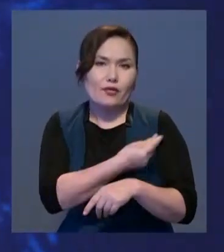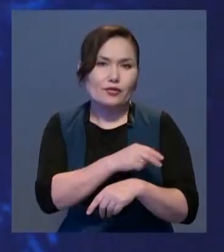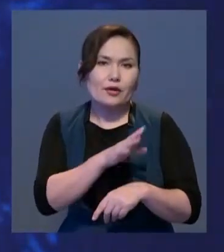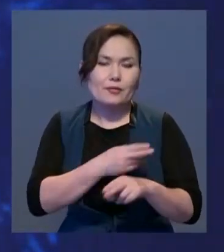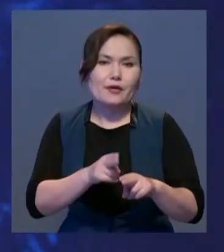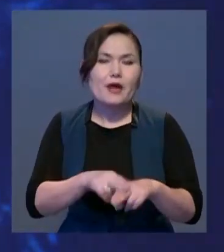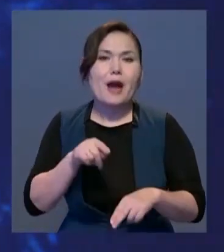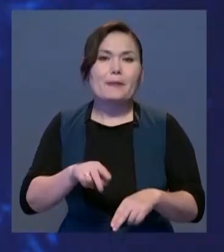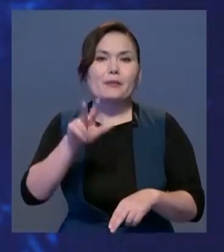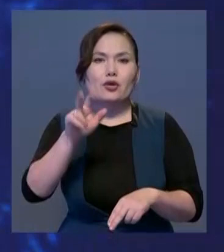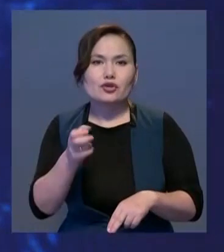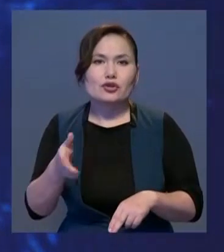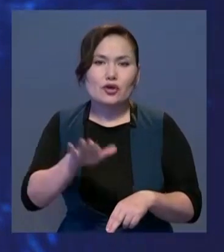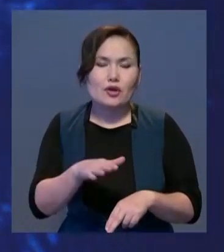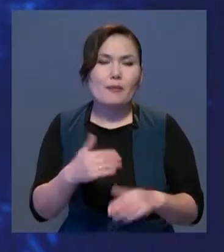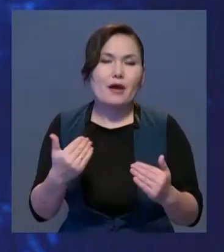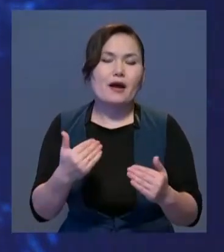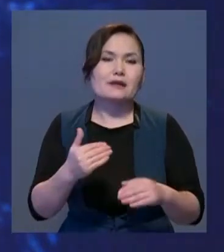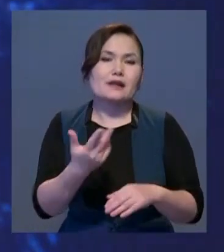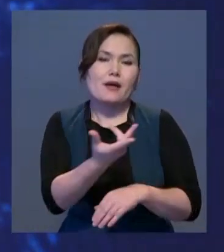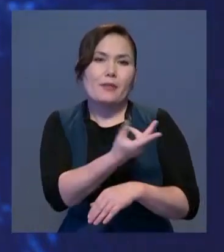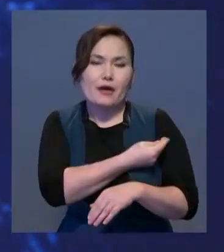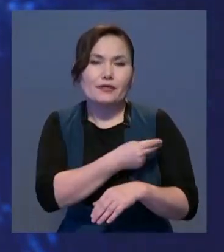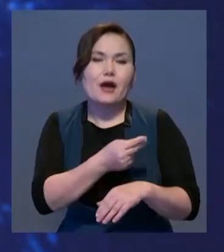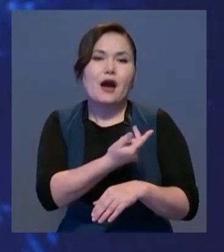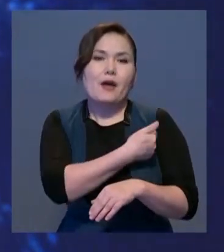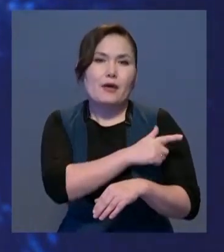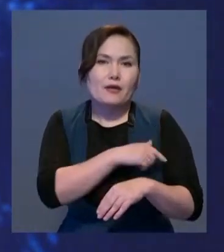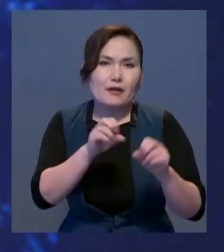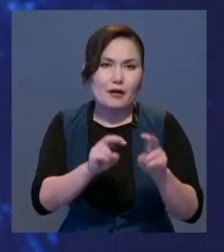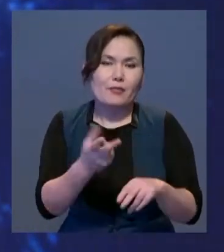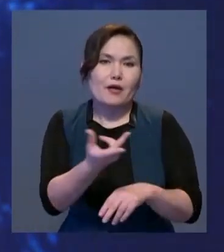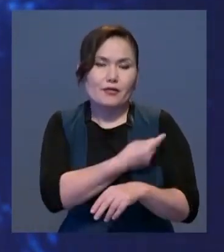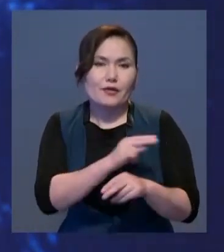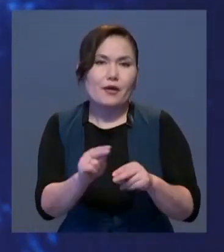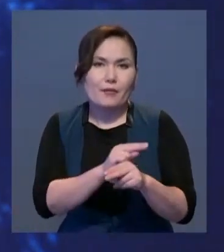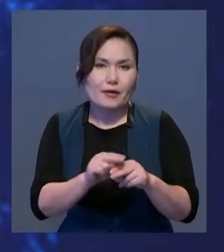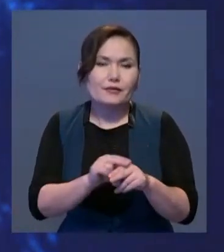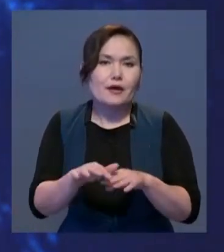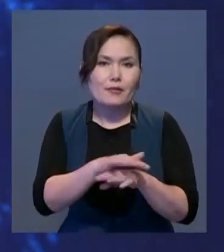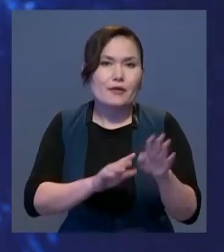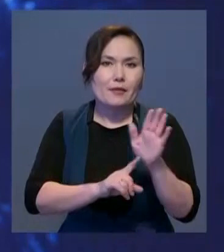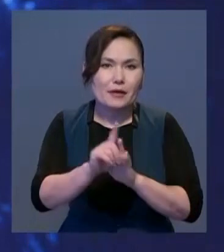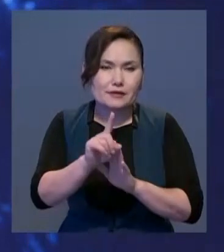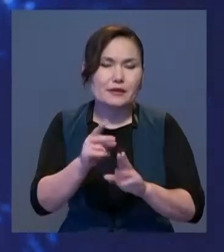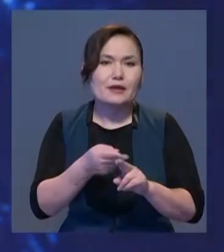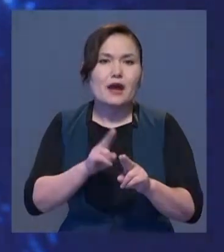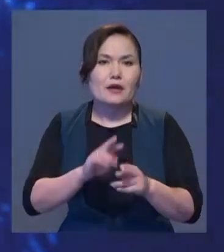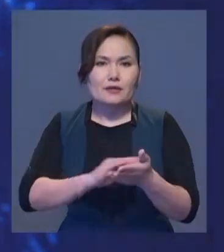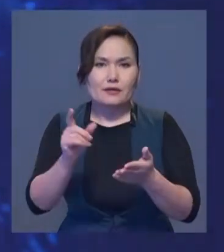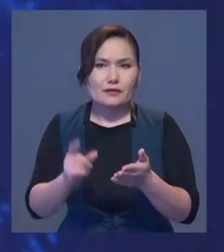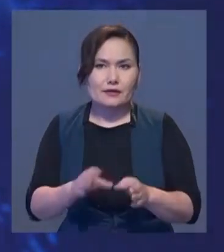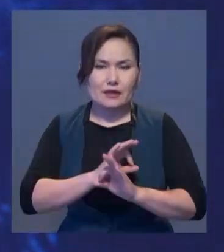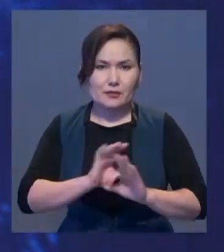Алғашқы 1300 доза қазір қауіптің алғы шебінде жүрген ақ халаттыларға салынып жатыр. Ал халықты жаппай егу қашан басталады? Тілшімізден